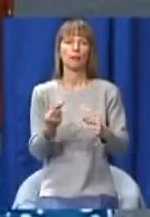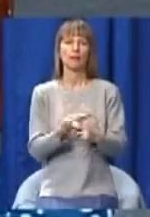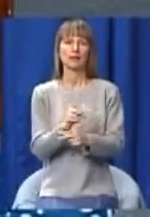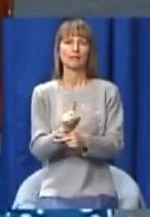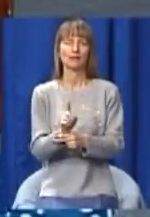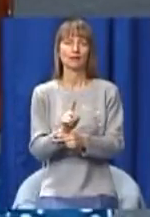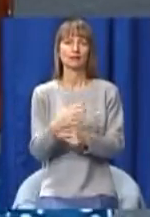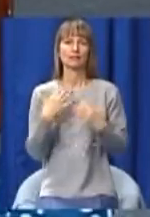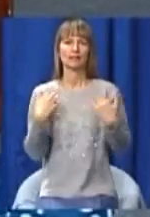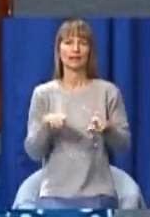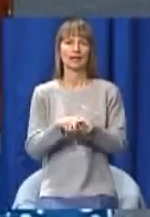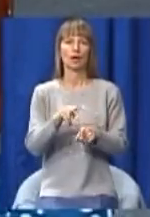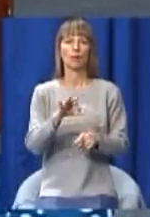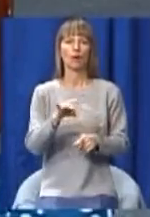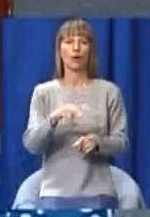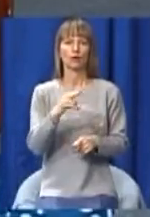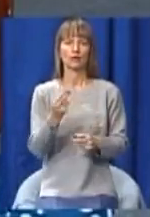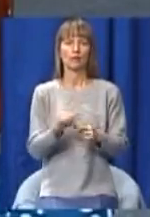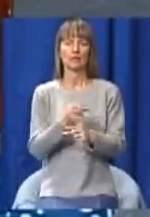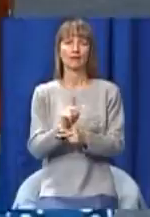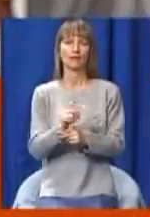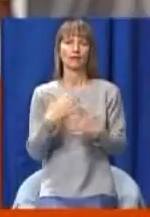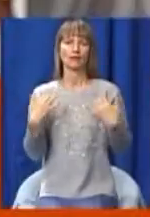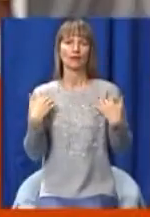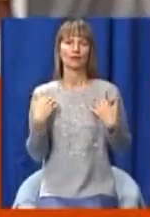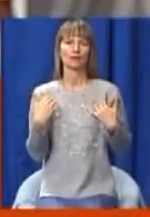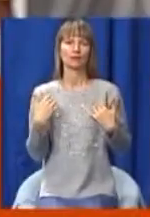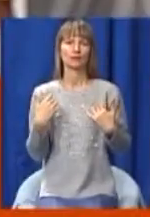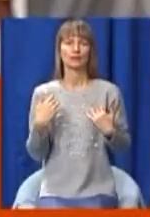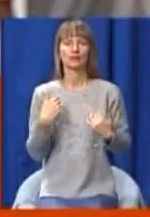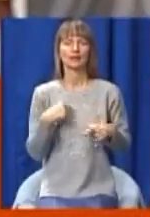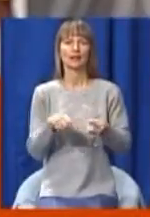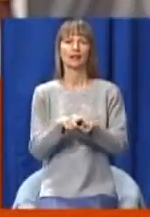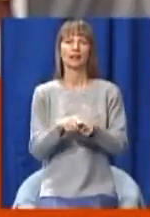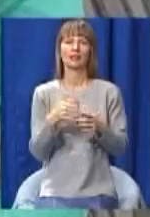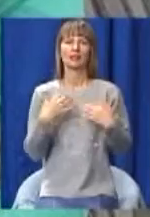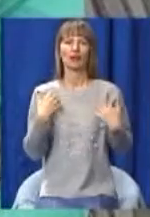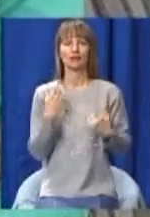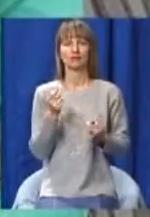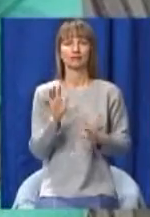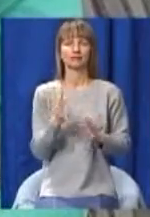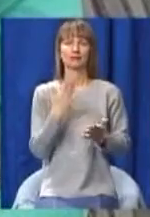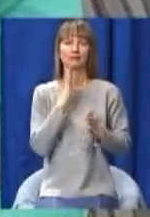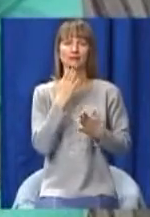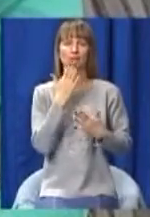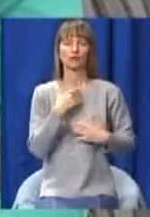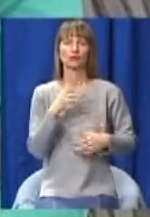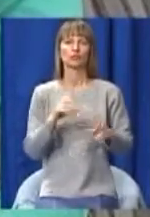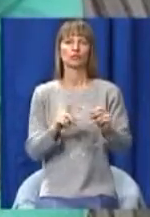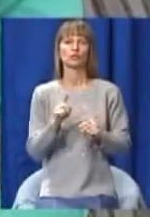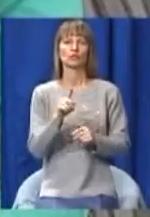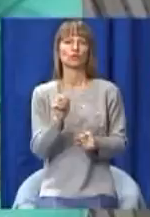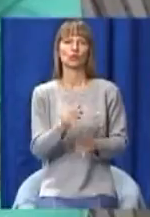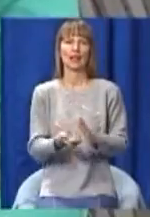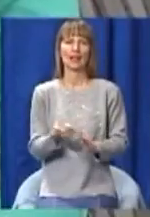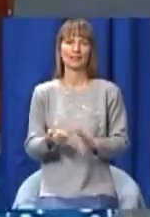тварин? Точніше, до таких пород безхвостих тварин? Я таких тварин не дуже полюбляю. А чому? Я вважаю, у них